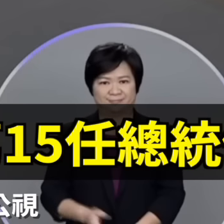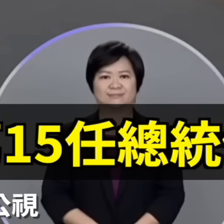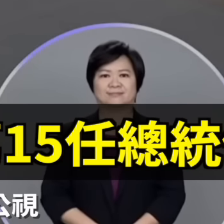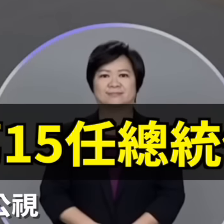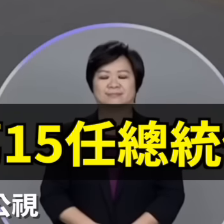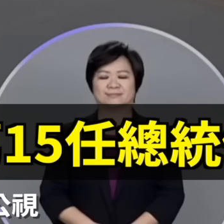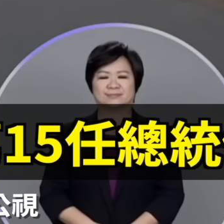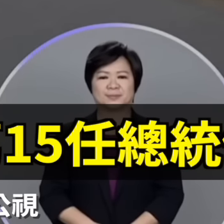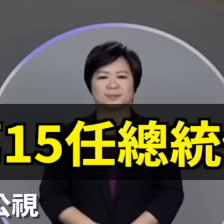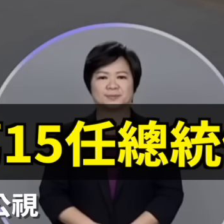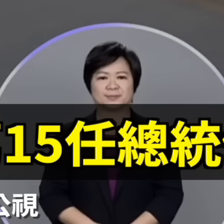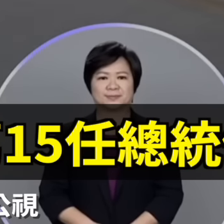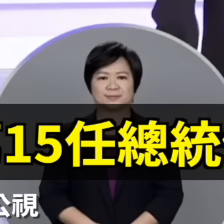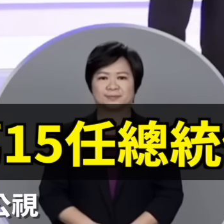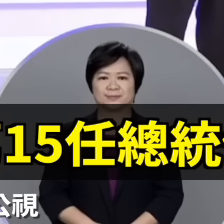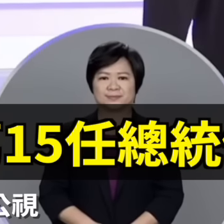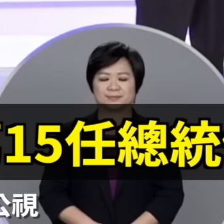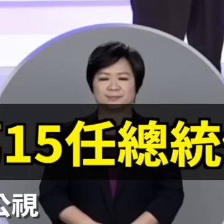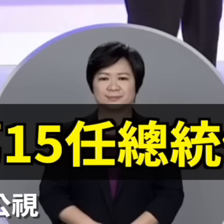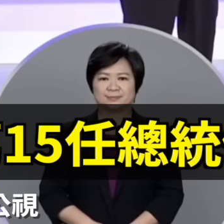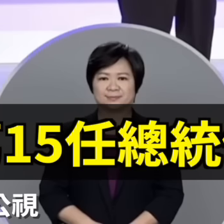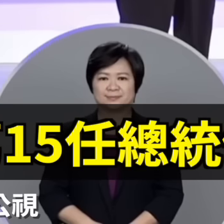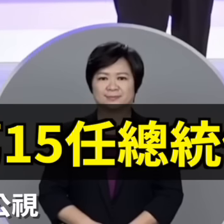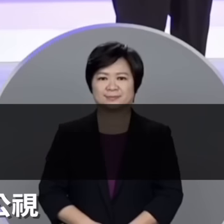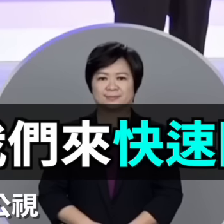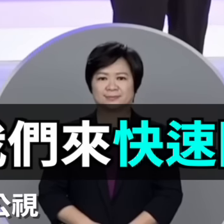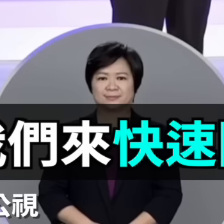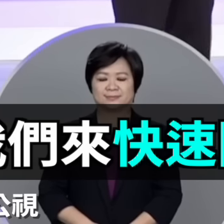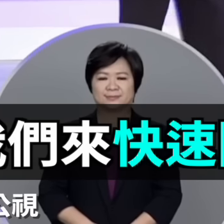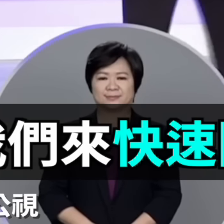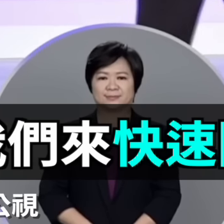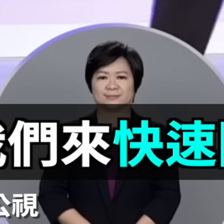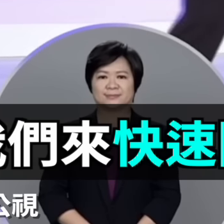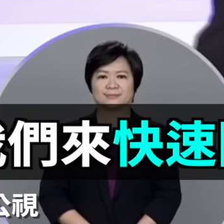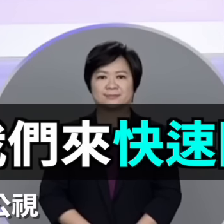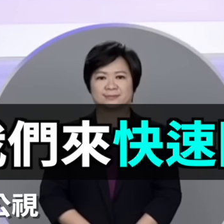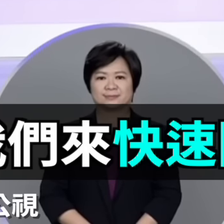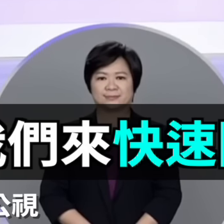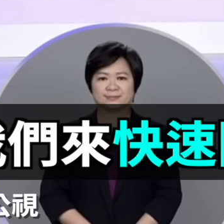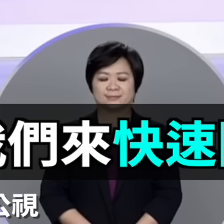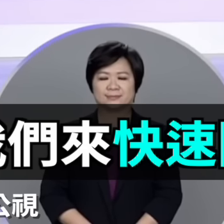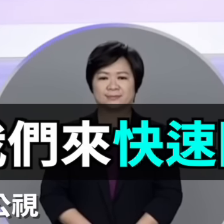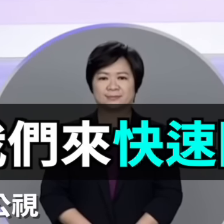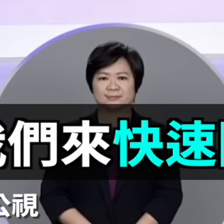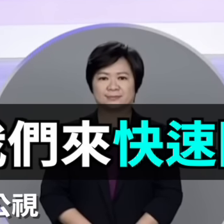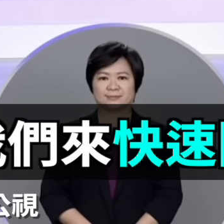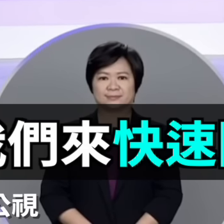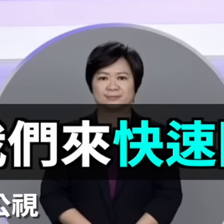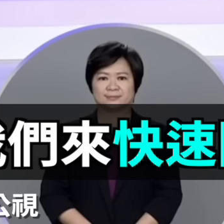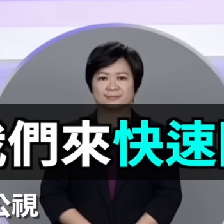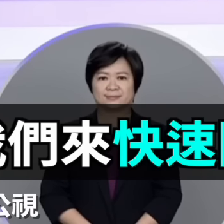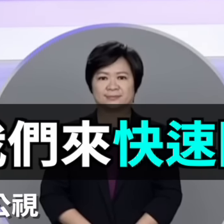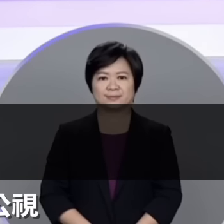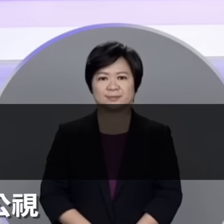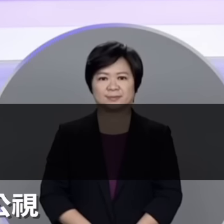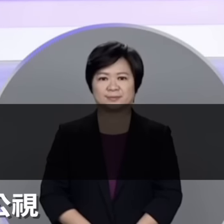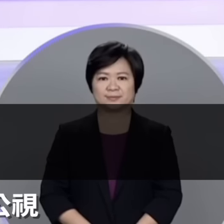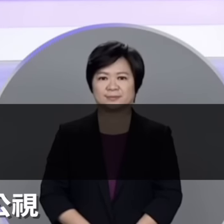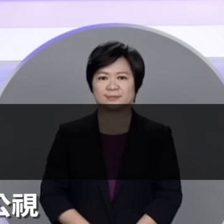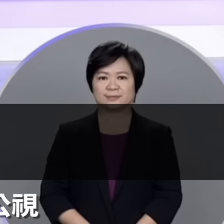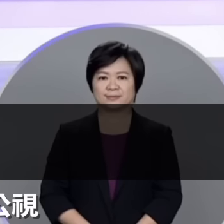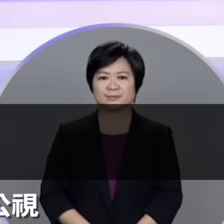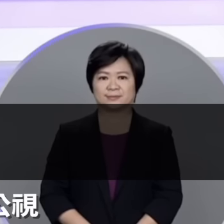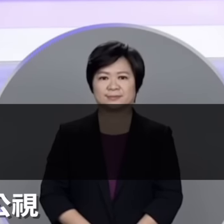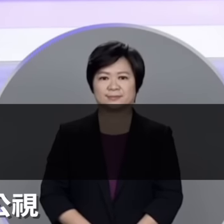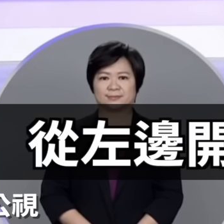第十五任总统候选人辩论会真是空前绝后的精彩啊！让我们来快速回顾一下本次的电视笑话冠军降落谁家。